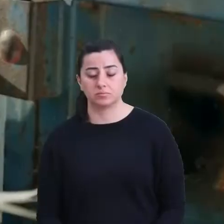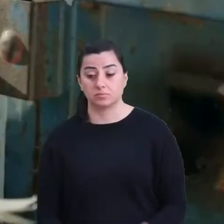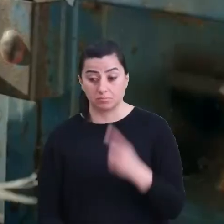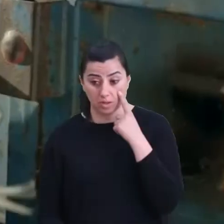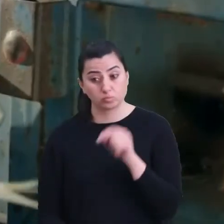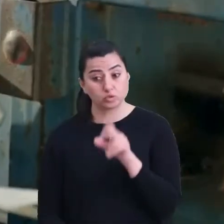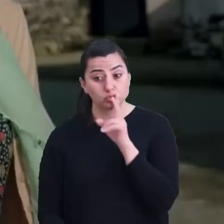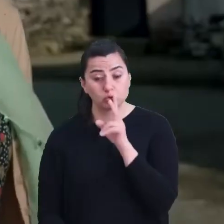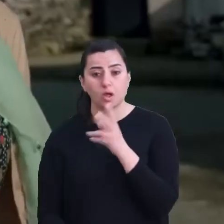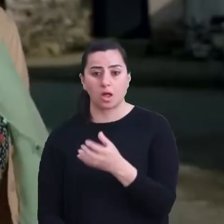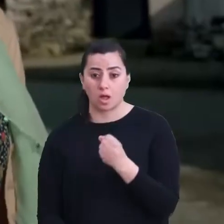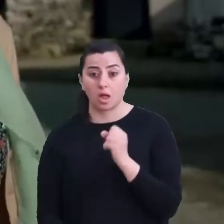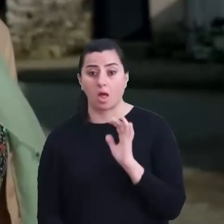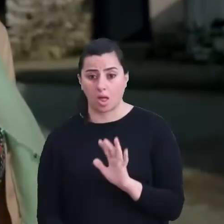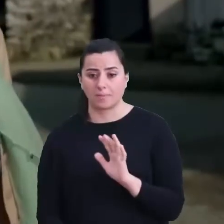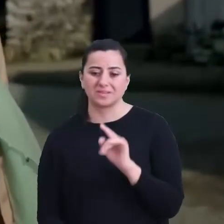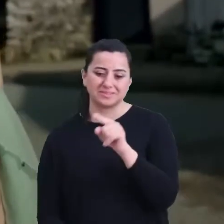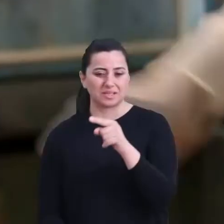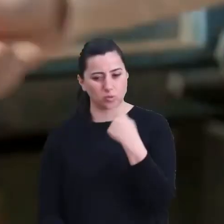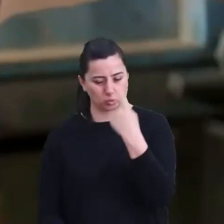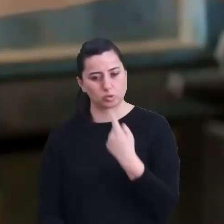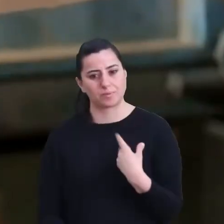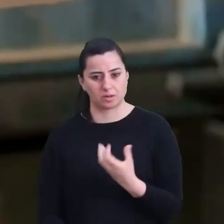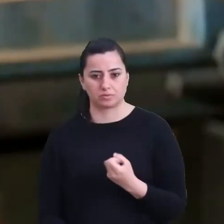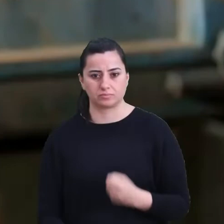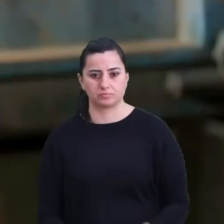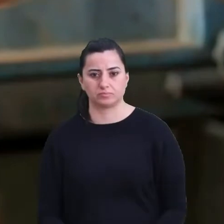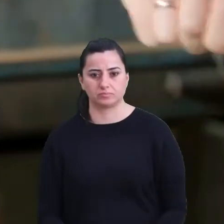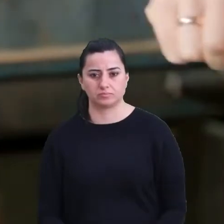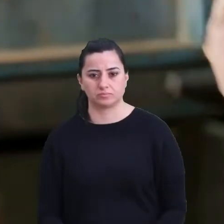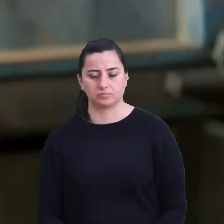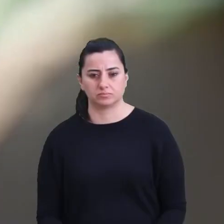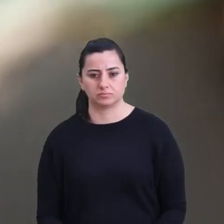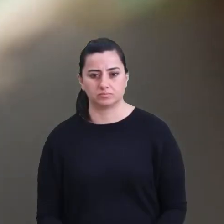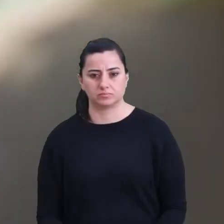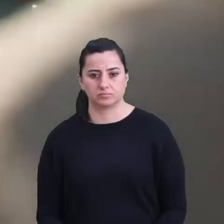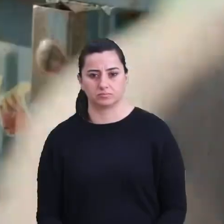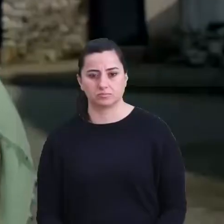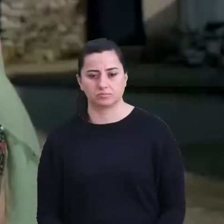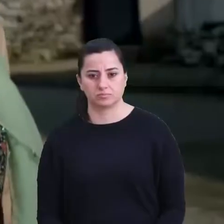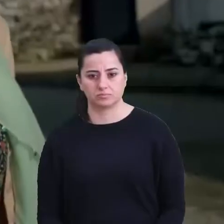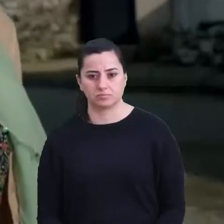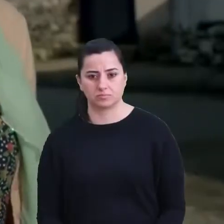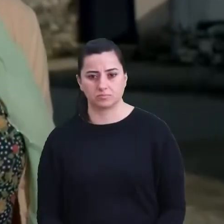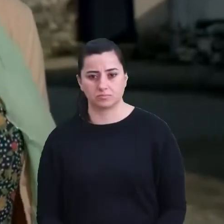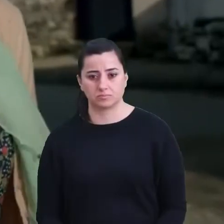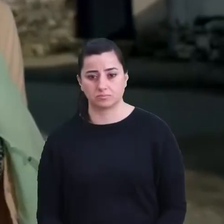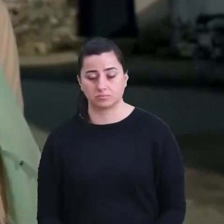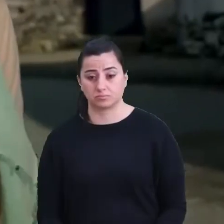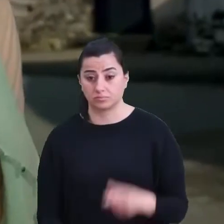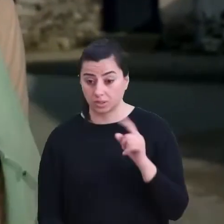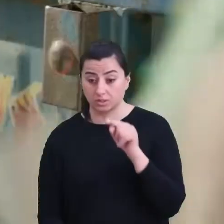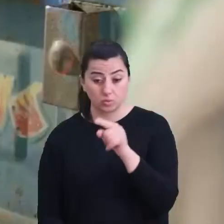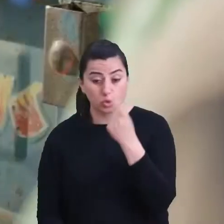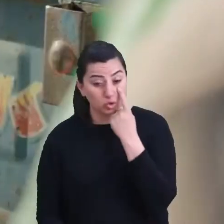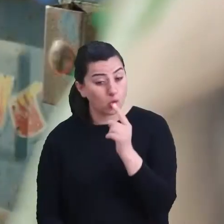Bak bu defa son. Alıyorum ama senin hatırına. Elindeki mektubu tuttu, hızlıca çekti. He. Seni